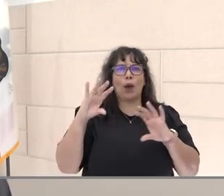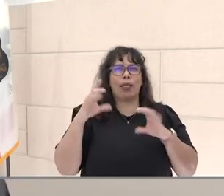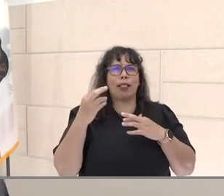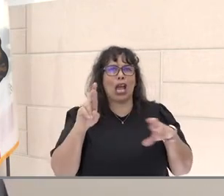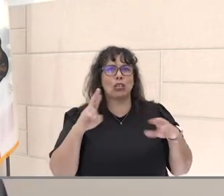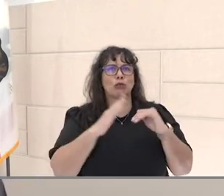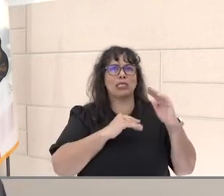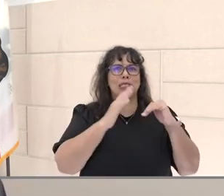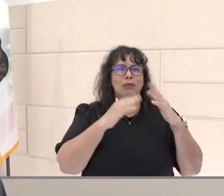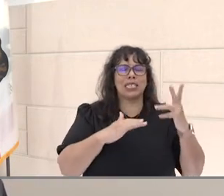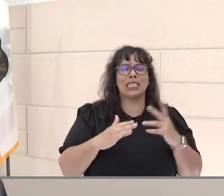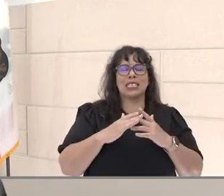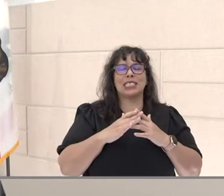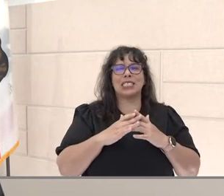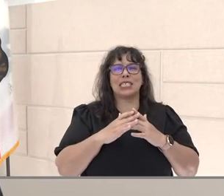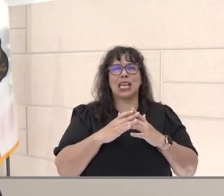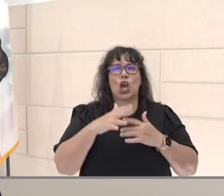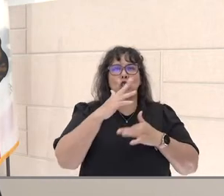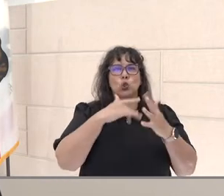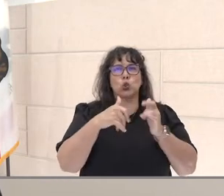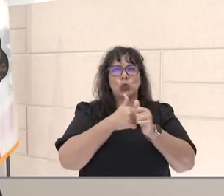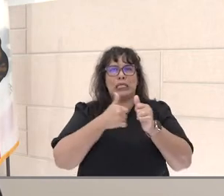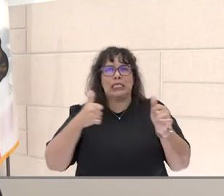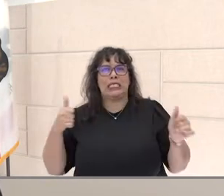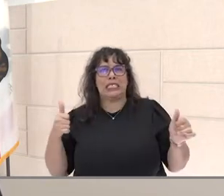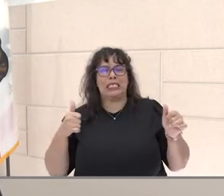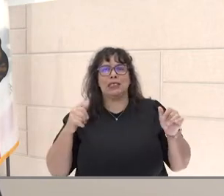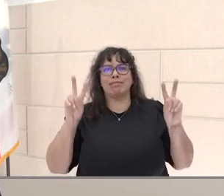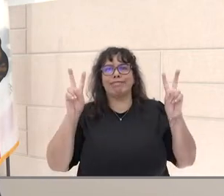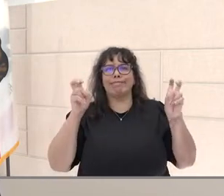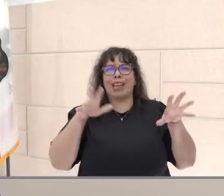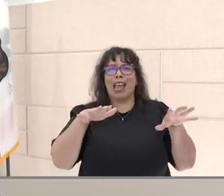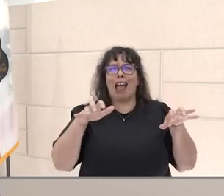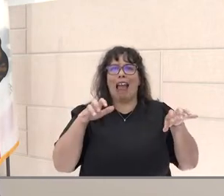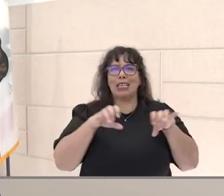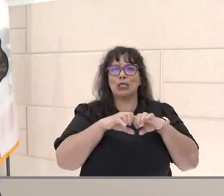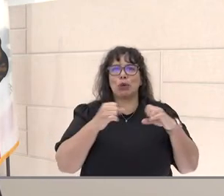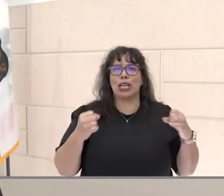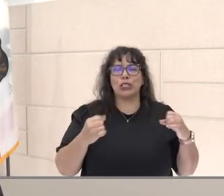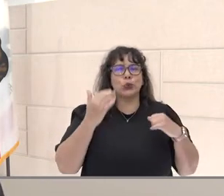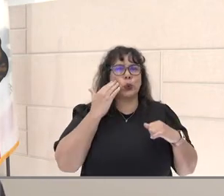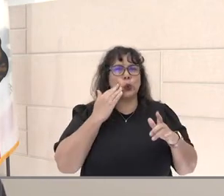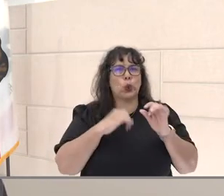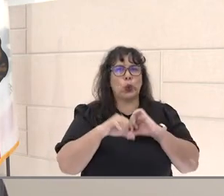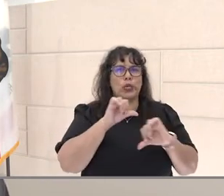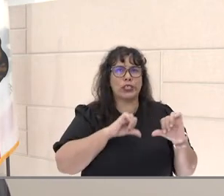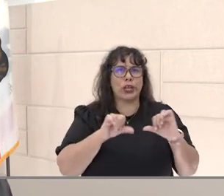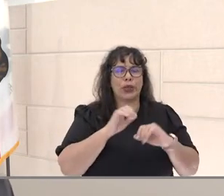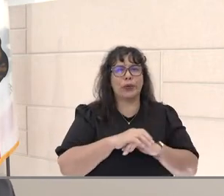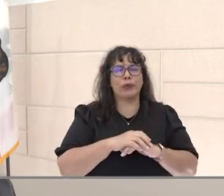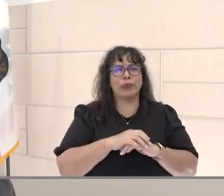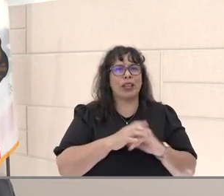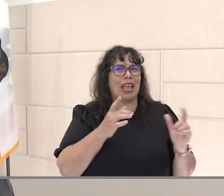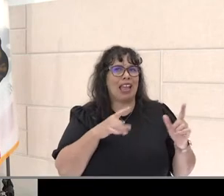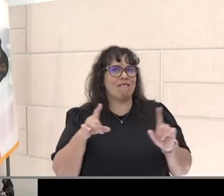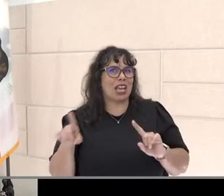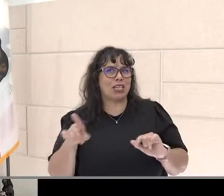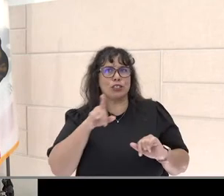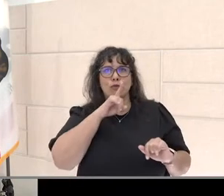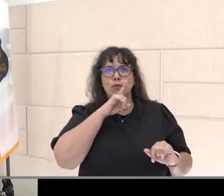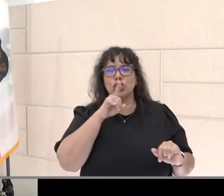ดับใบจองดังทาอาเกียในมวยในมวยเมียนมกเงียทวยเอาไว้หายกลายแต่เป็นนังกระทายังเรียนสกอลขี้ตะวิ่งตะม